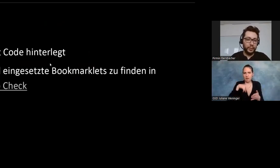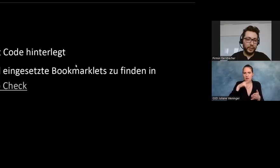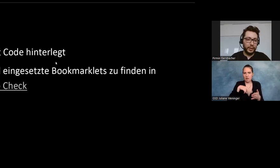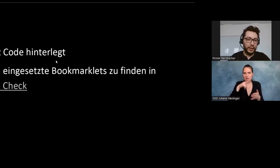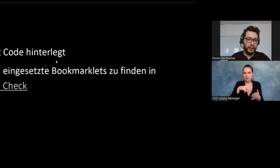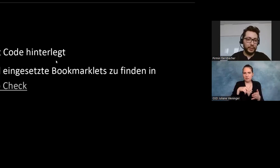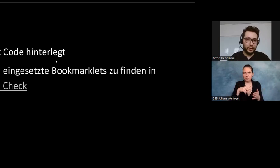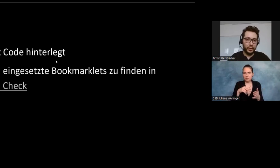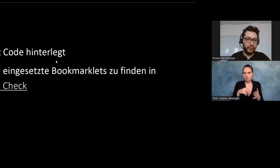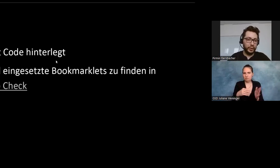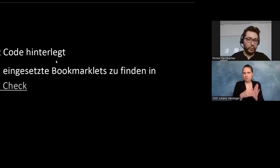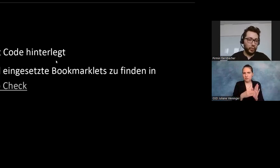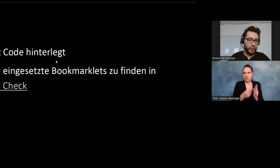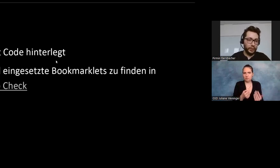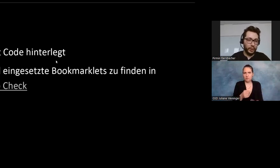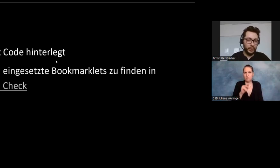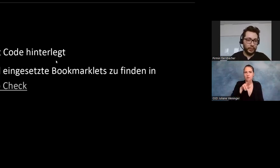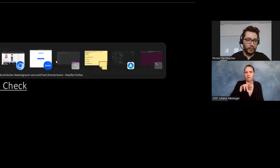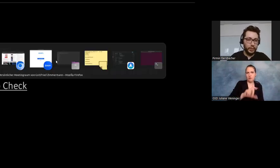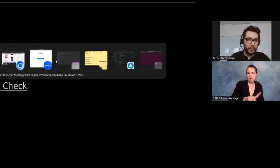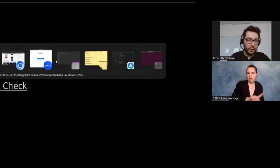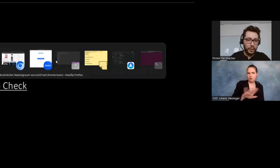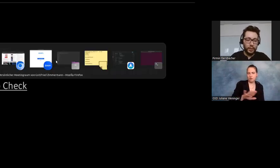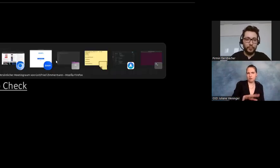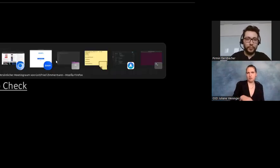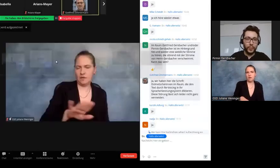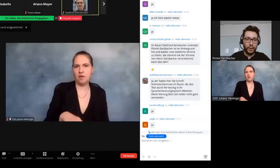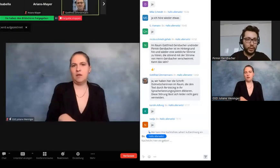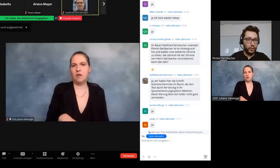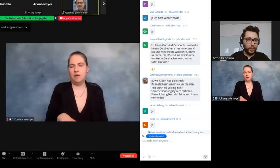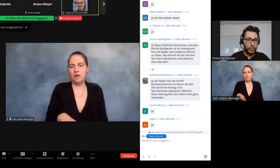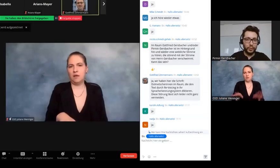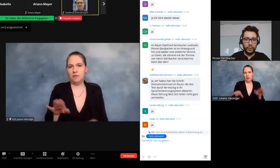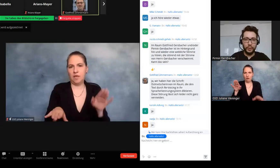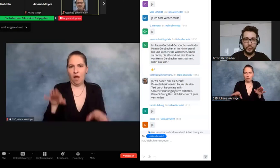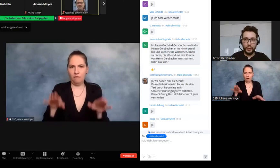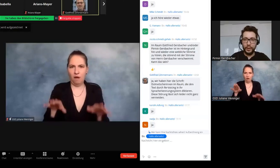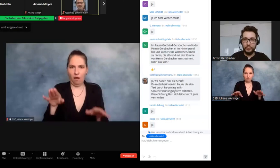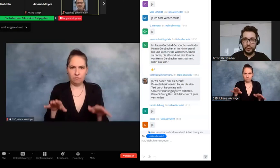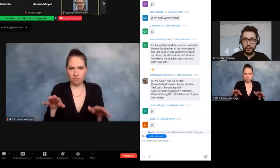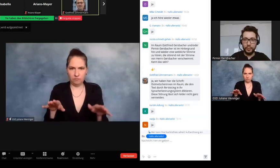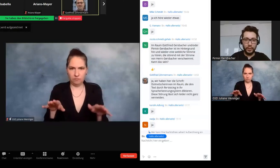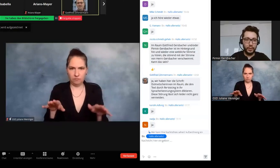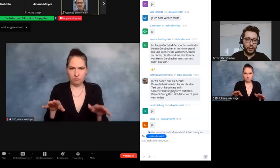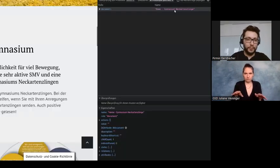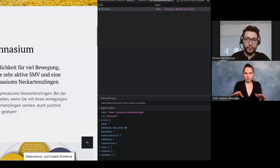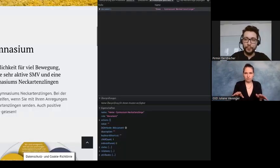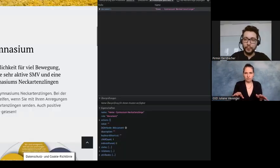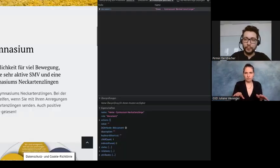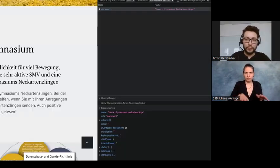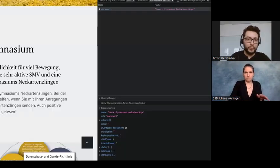URL ist da dann JavaScript-Code hinterlegt. Genau, ich kann auch gerade mal so eins zeigen. Gehen wir wieder